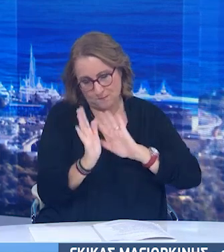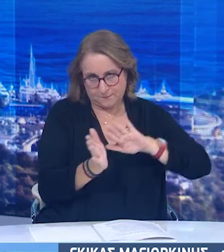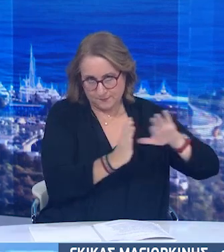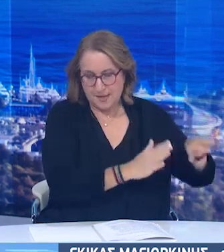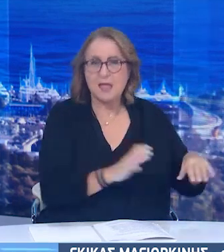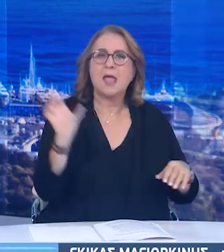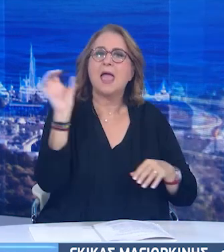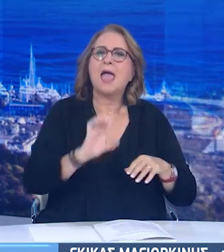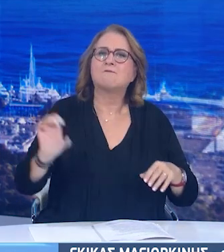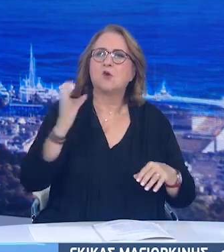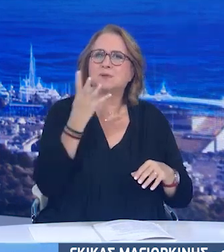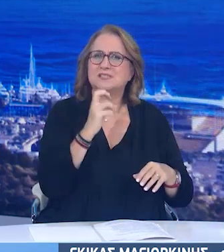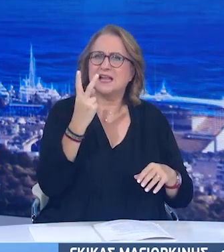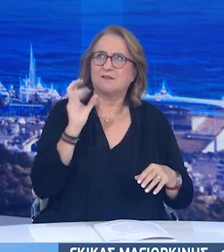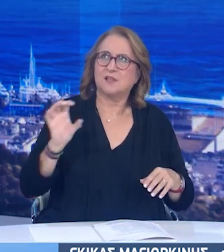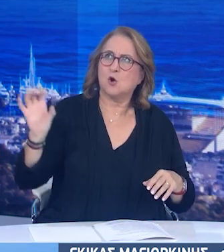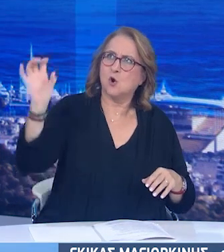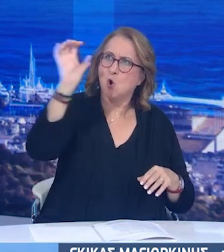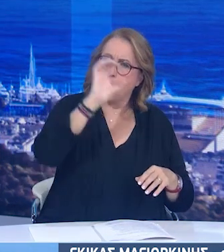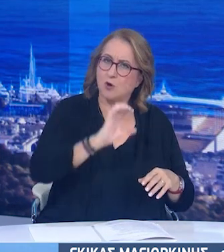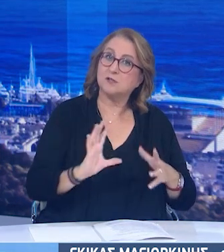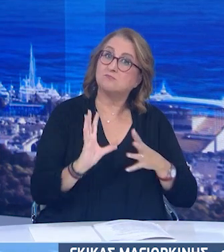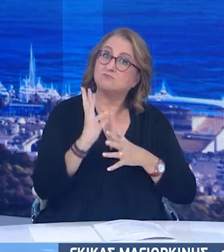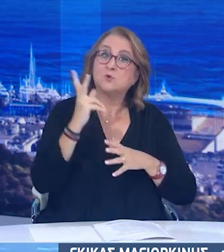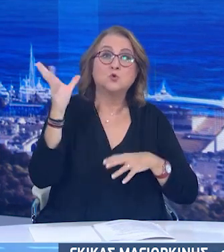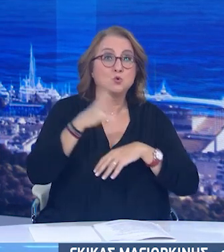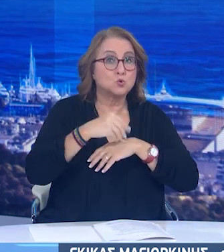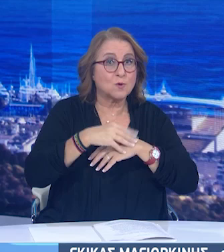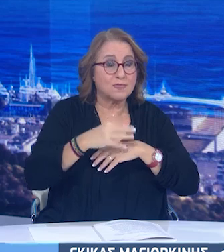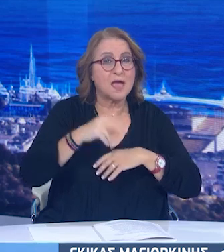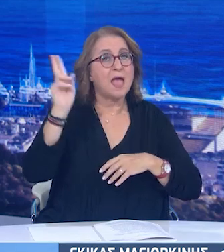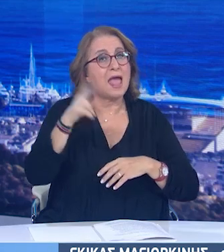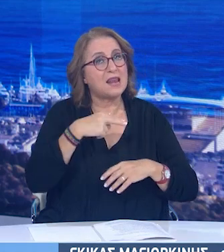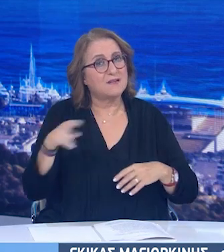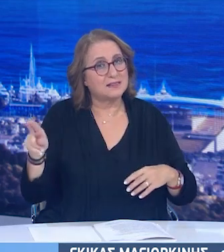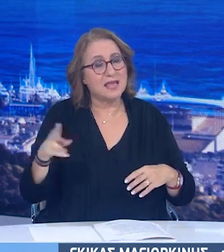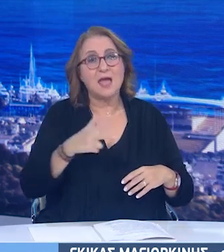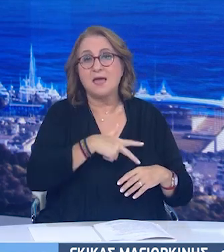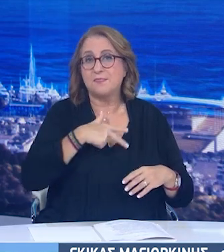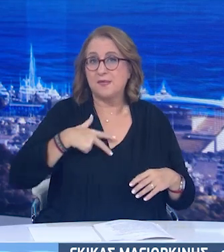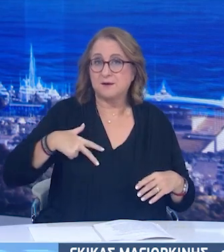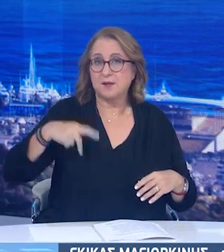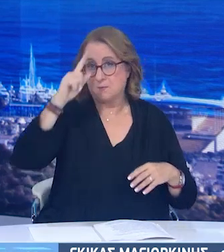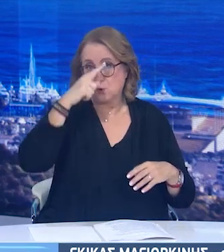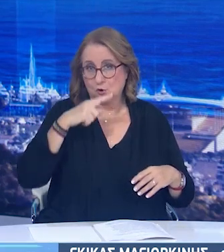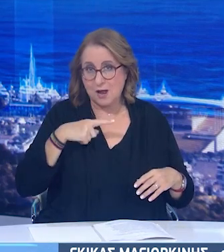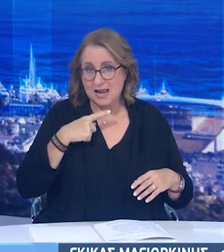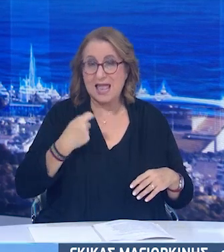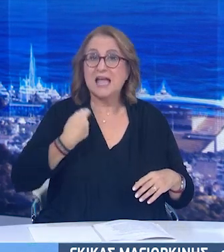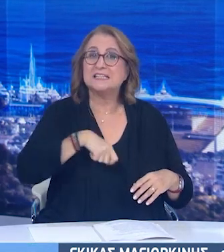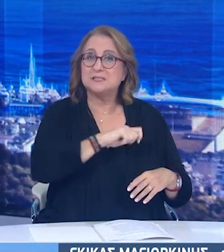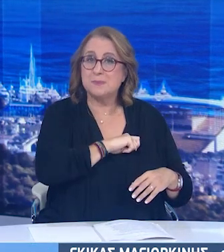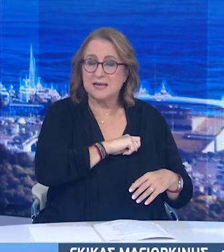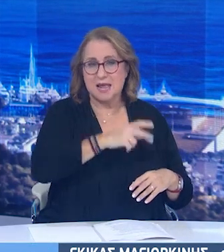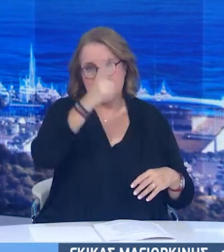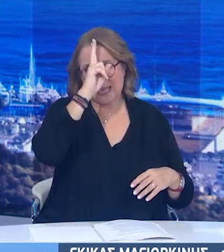της επιδημιολογικής κατάστασης. Σημαντική βελτίωση έδειξε η Σουηδία, η Ελβετία, η Δανία, η Πορτογαλία, η Ισπανία και η Γερμανία, ενώ